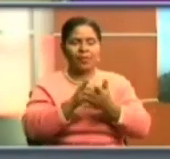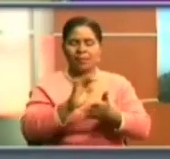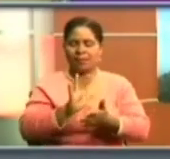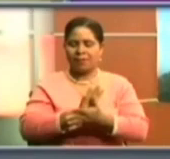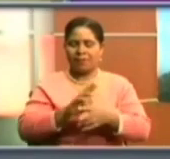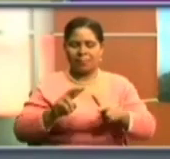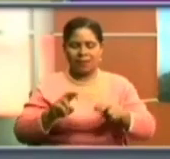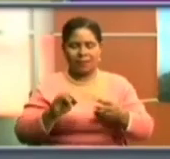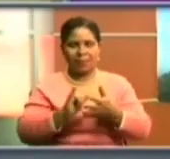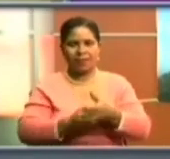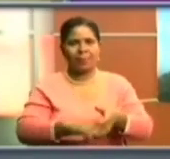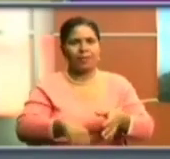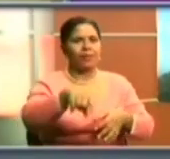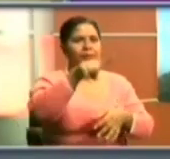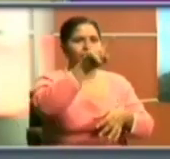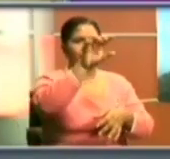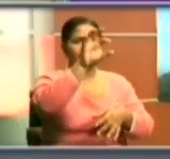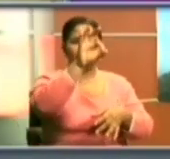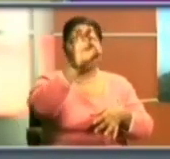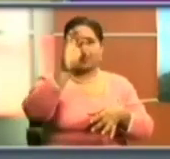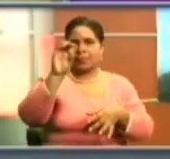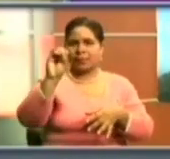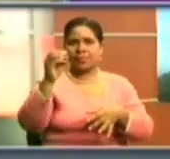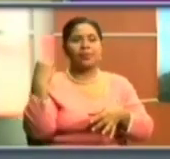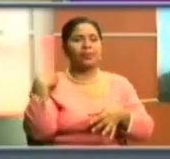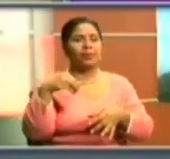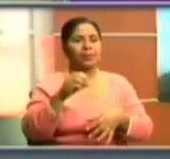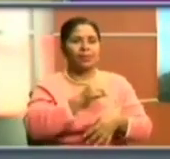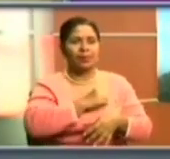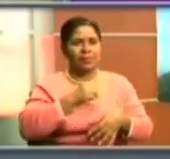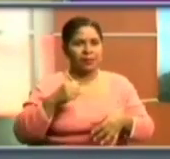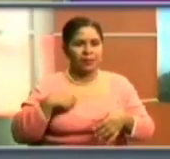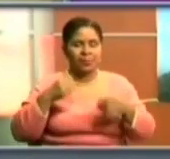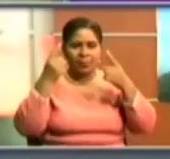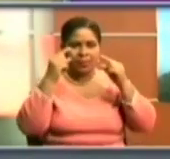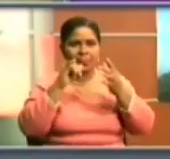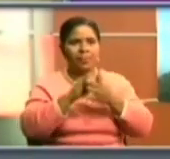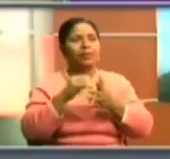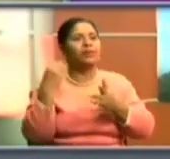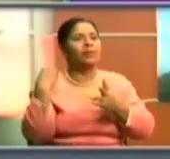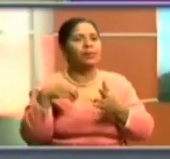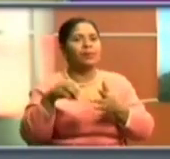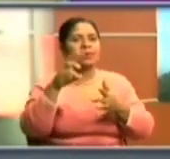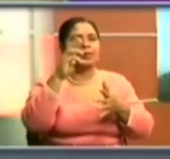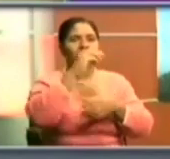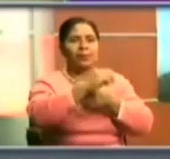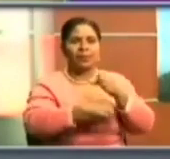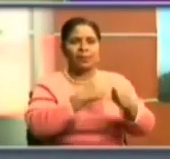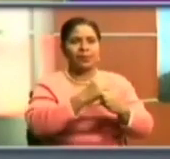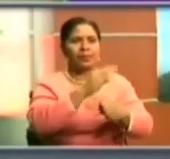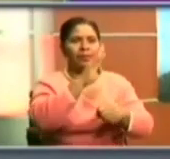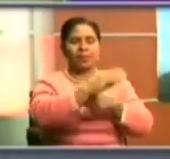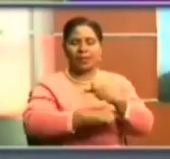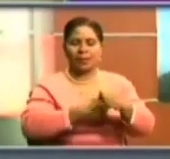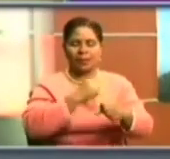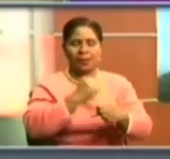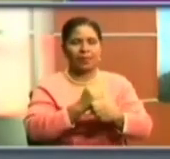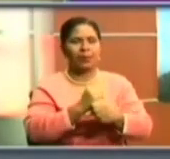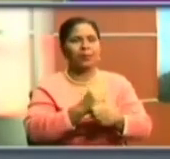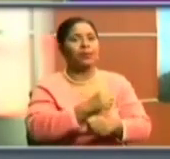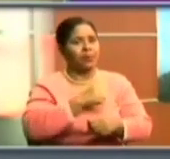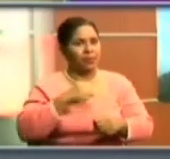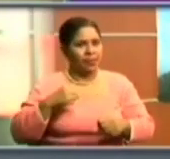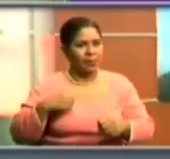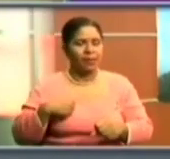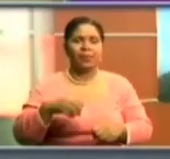en 1990 ou 2006, les gen deux sénateurs qui étaient élus, minimum, c'est 6 à 4 ans, mais normalement, sénateur élu pour 6